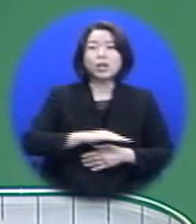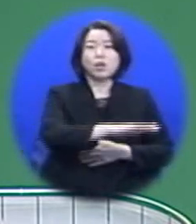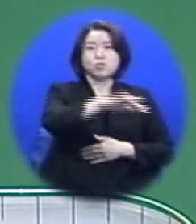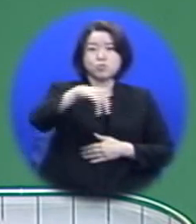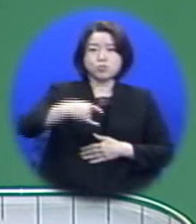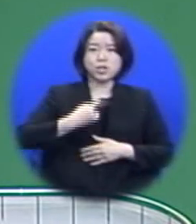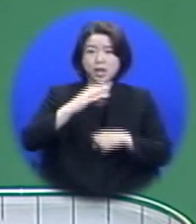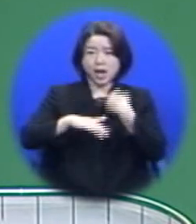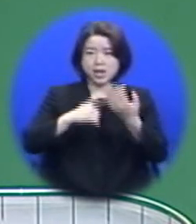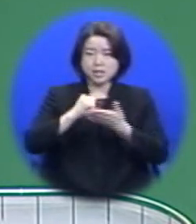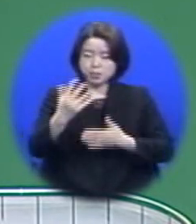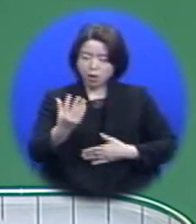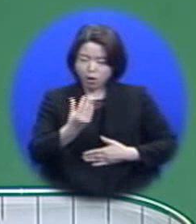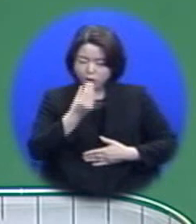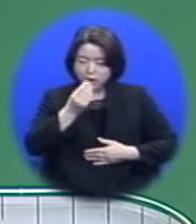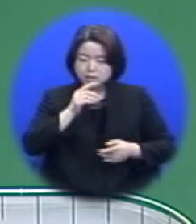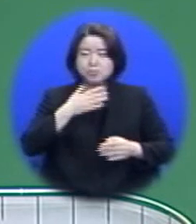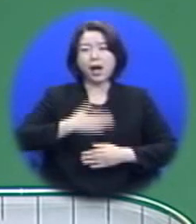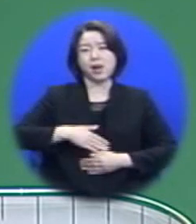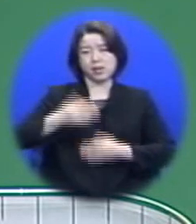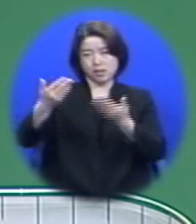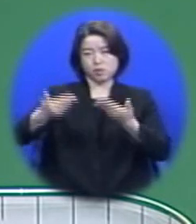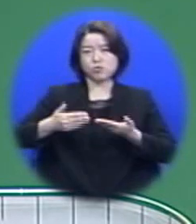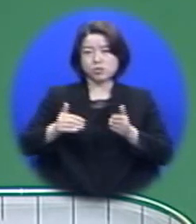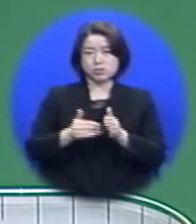하나님의 거룩하심을 알게